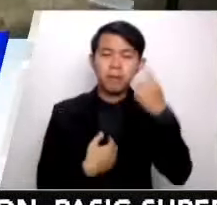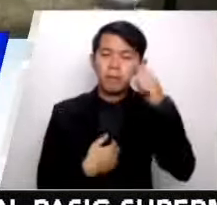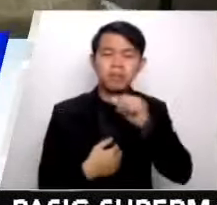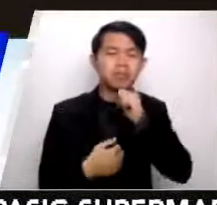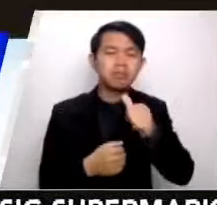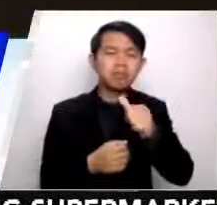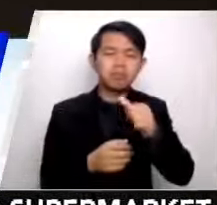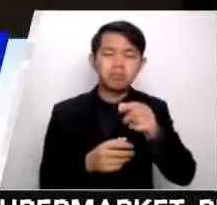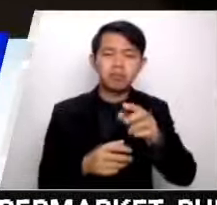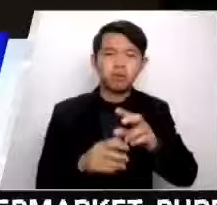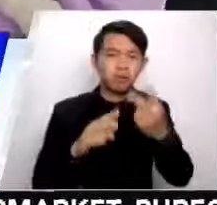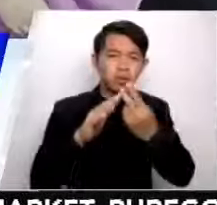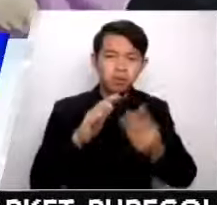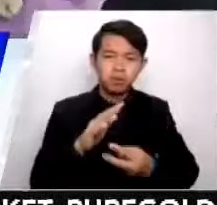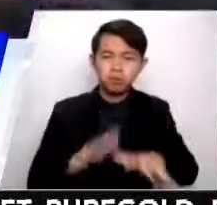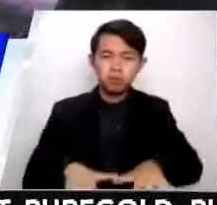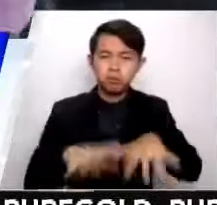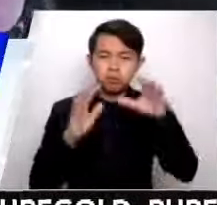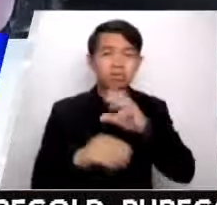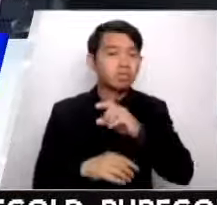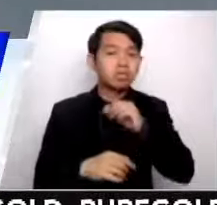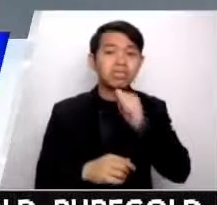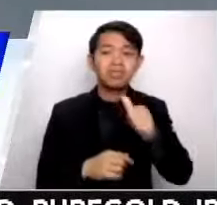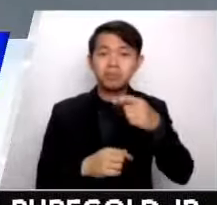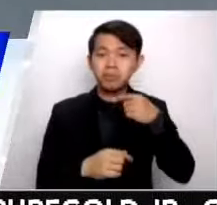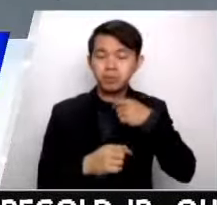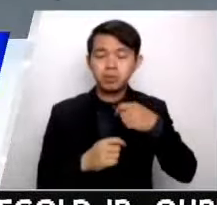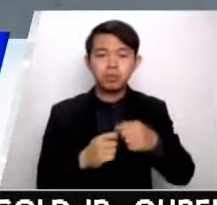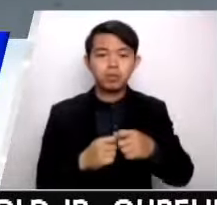iwang nakatali o nakakulong. At kung kakayanin,